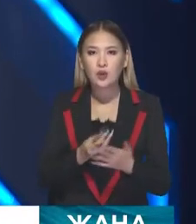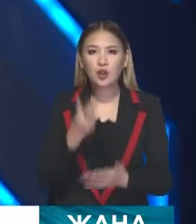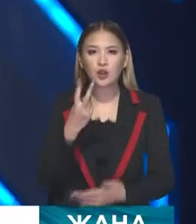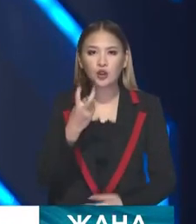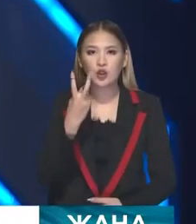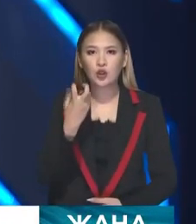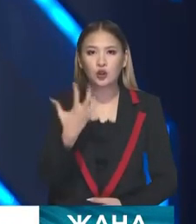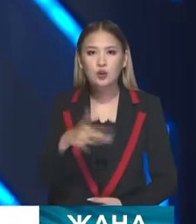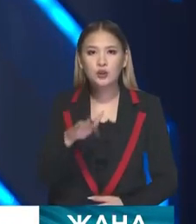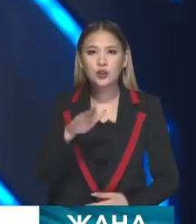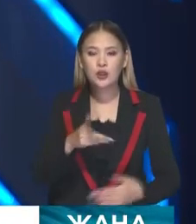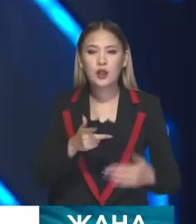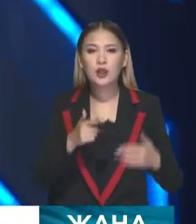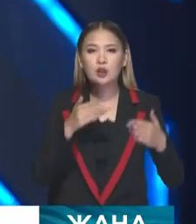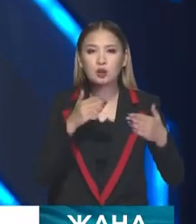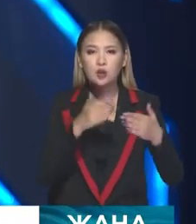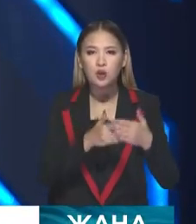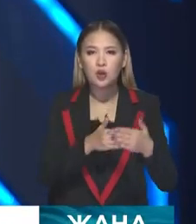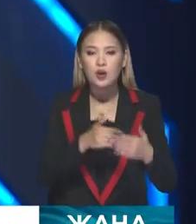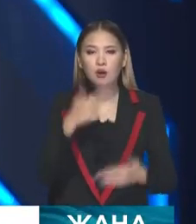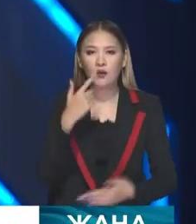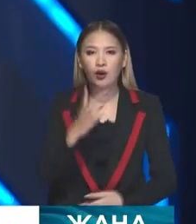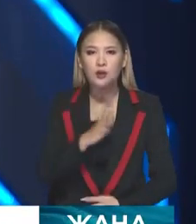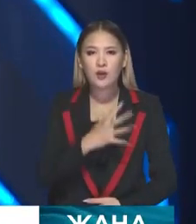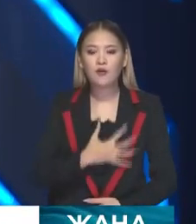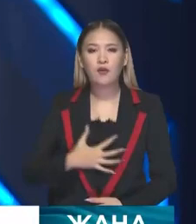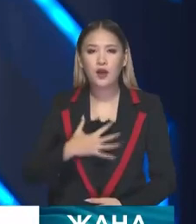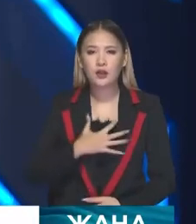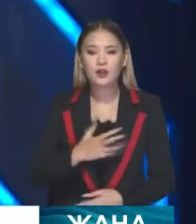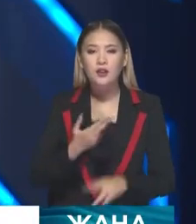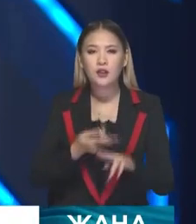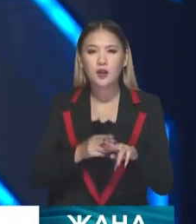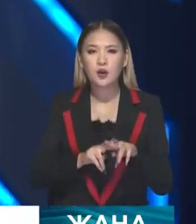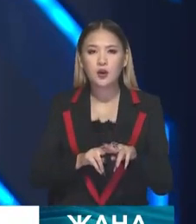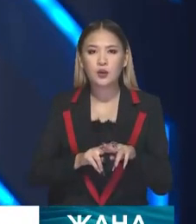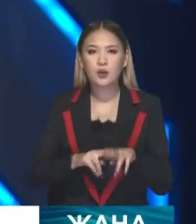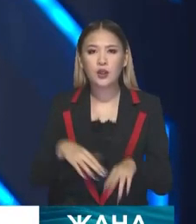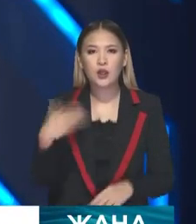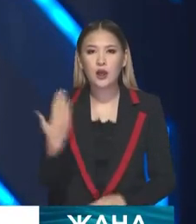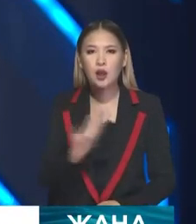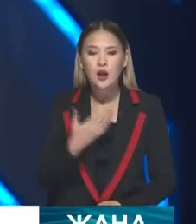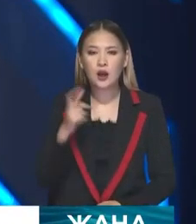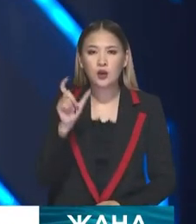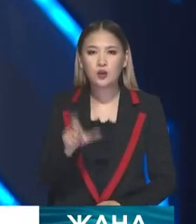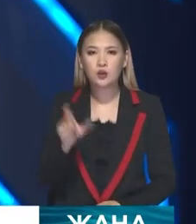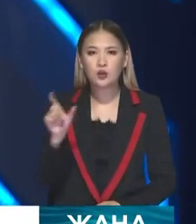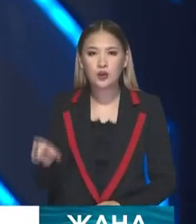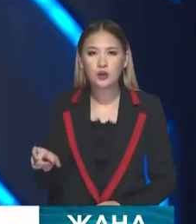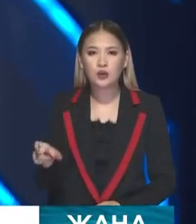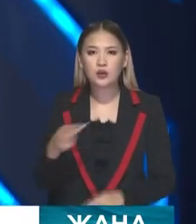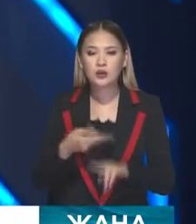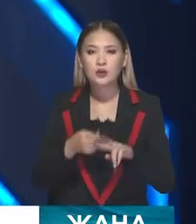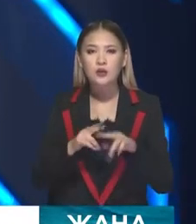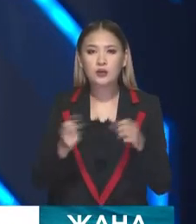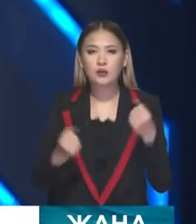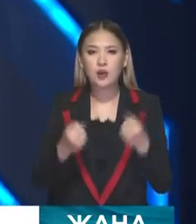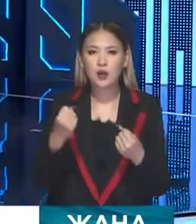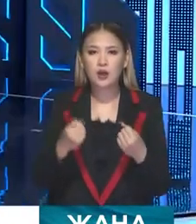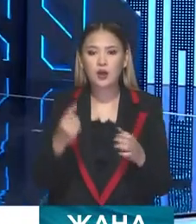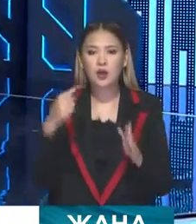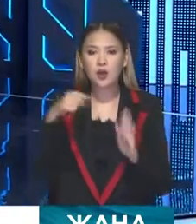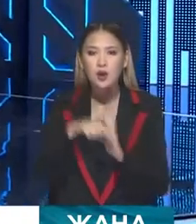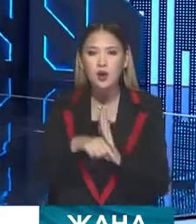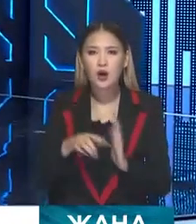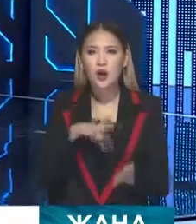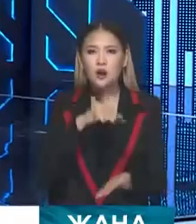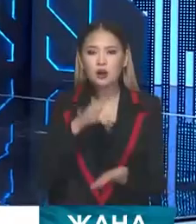мың теңгемен шектеп қойды. Бұл өте маңызды, өйткені біздің азаматтарымыз сол көліктермен қала ішінде немесе